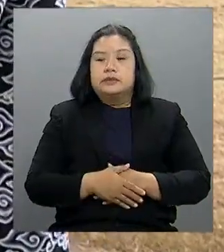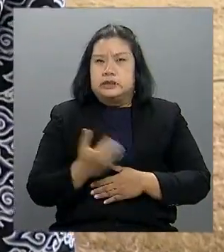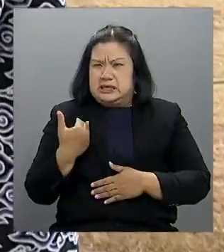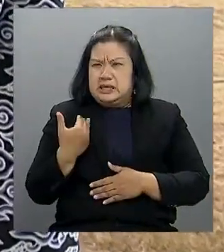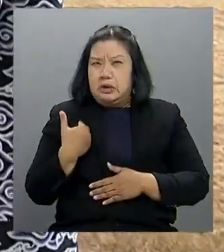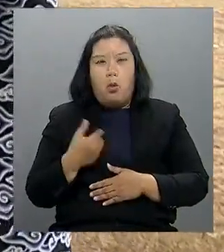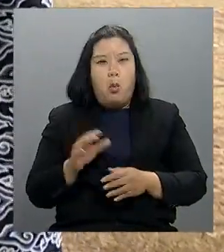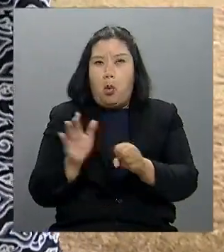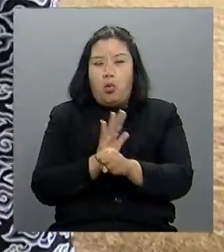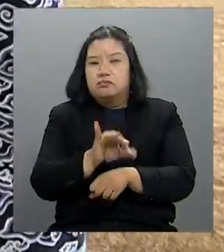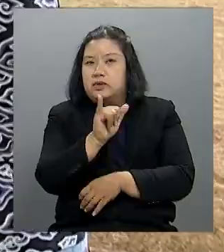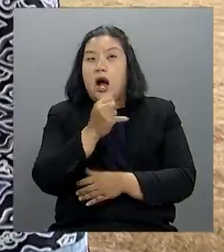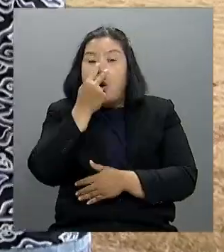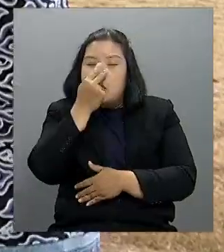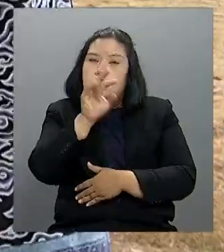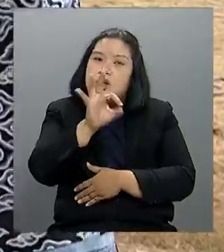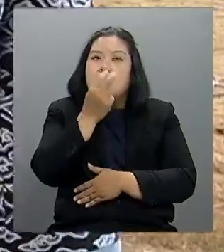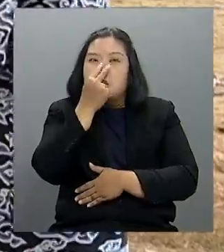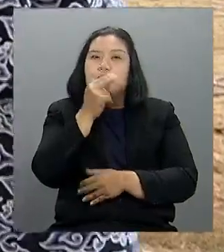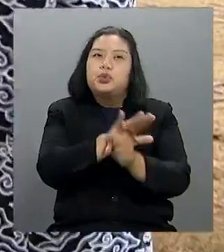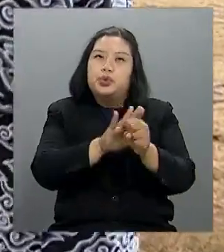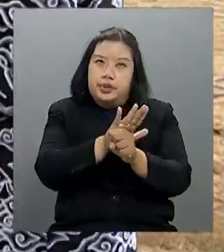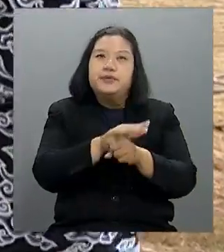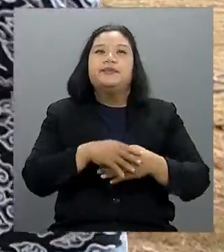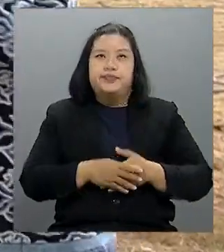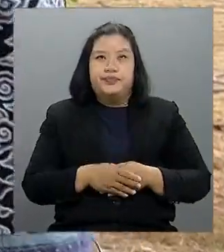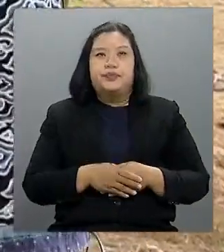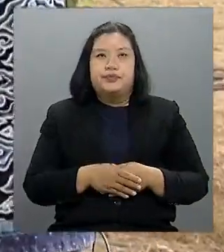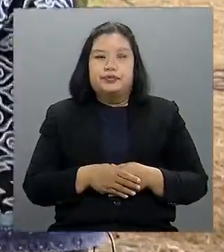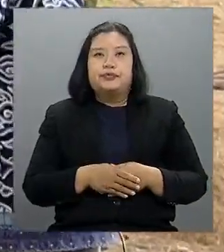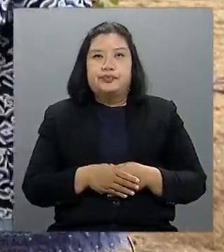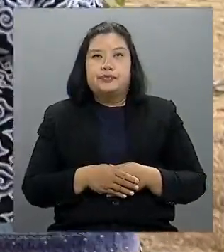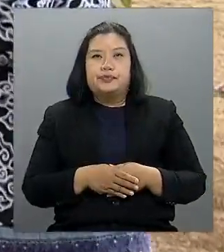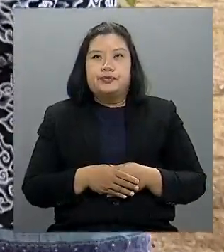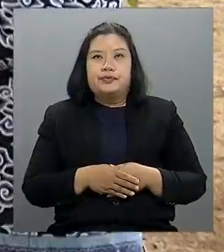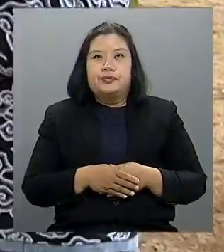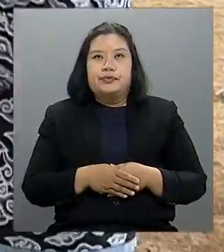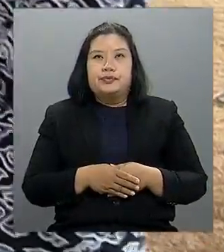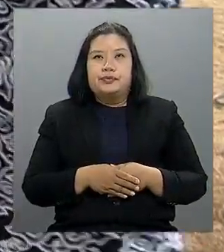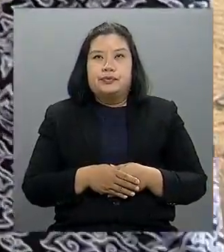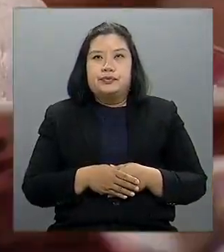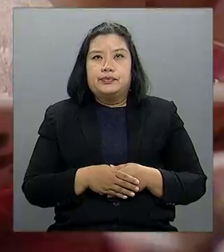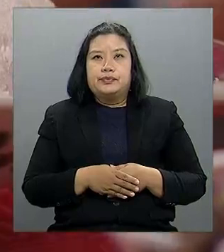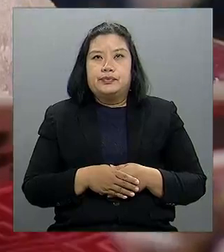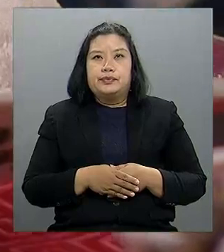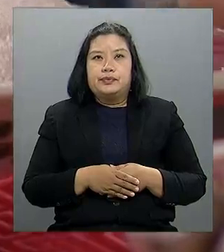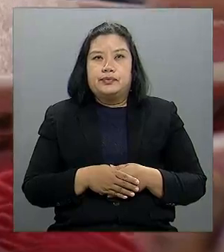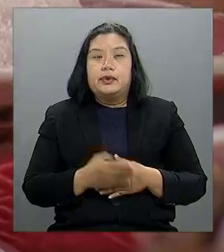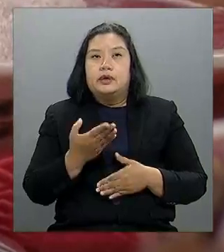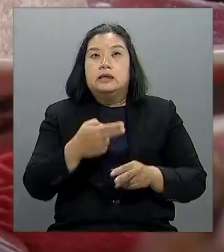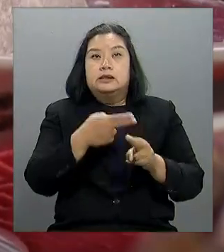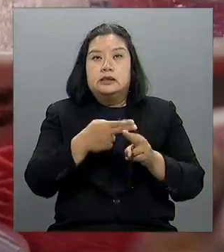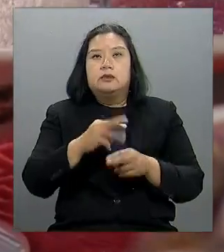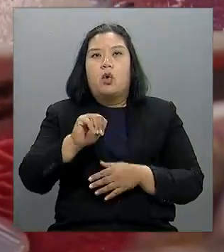นะครับเอามาให้ชมแค่นั้นเองนะ บางส่วน บางส่วนนะครับ ครับอะไรบ้างครับ อย่างนี้คือหมอจีนะครับก็จะเป็นลักษณะ